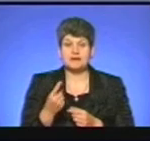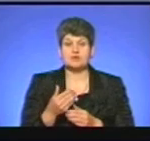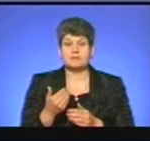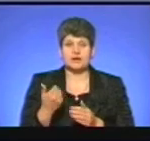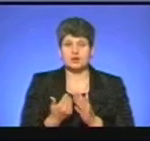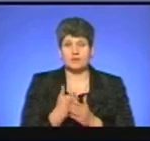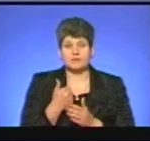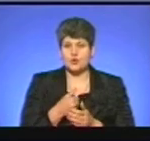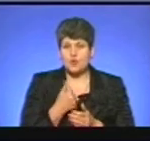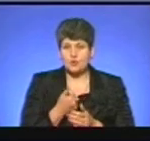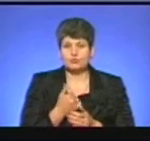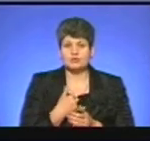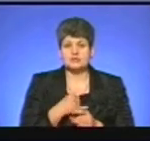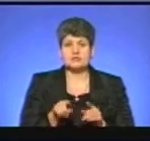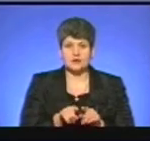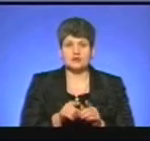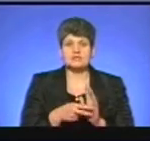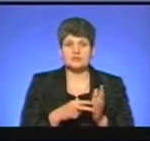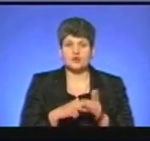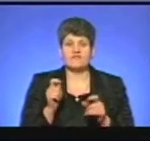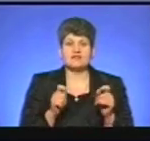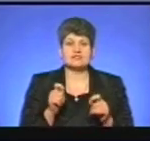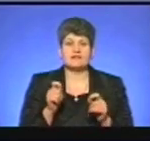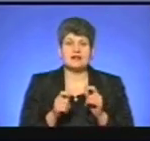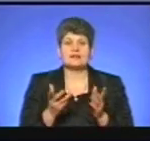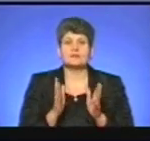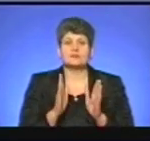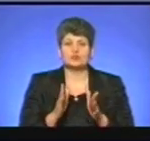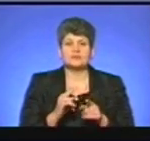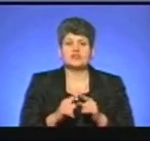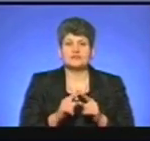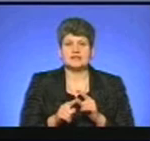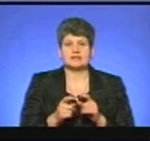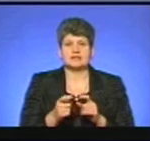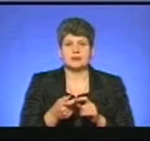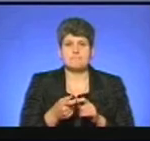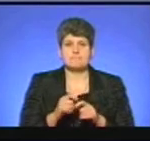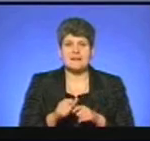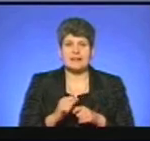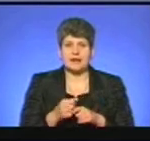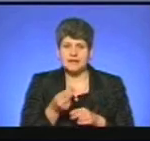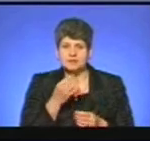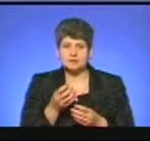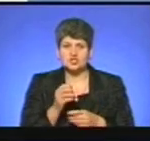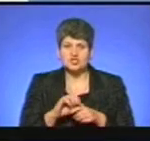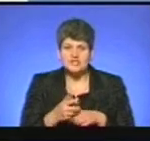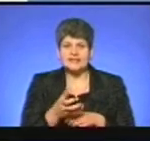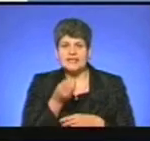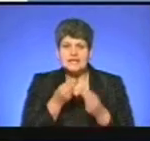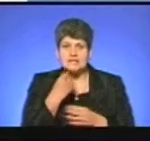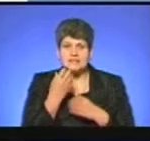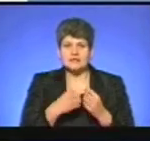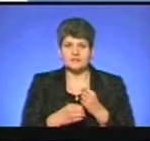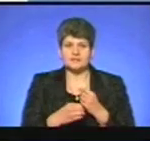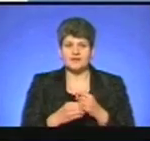у нас також запланований ще фестиваль, де ми будемо на швидкість чистити мандарини та на швидкість їх їсти. Клас.